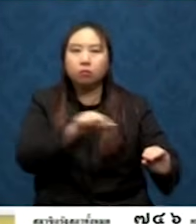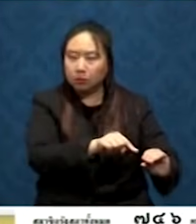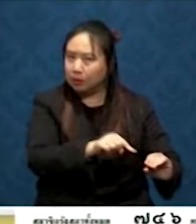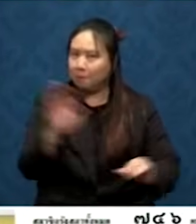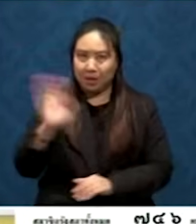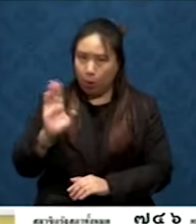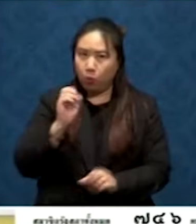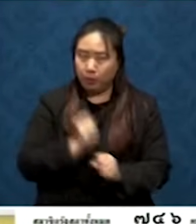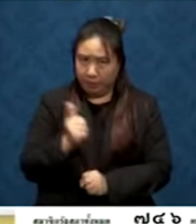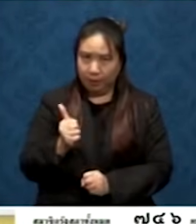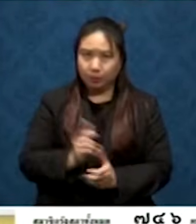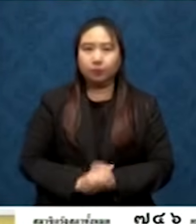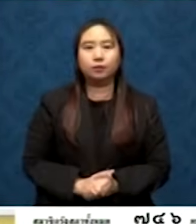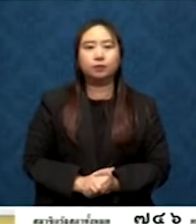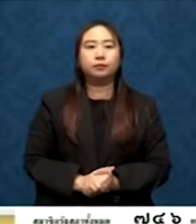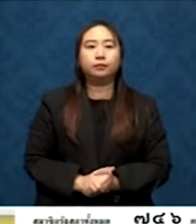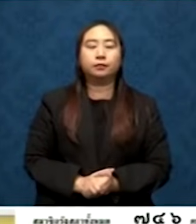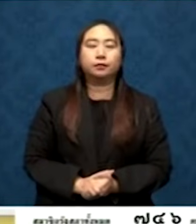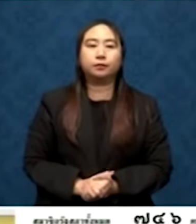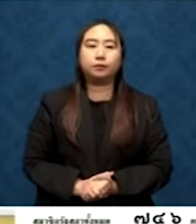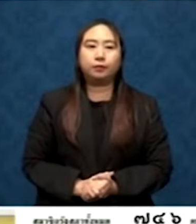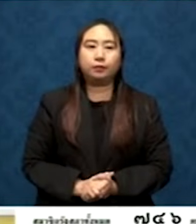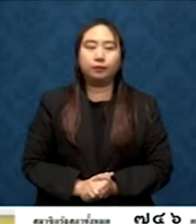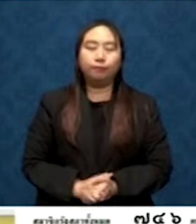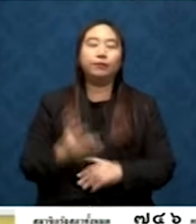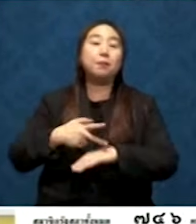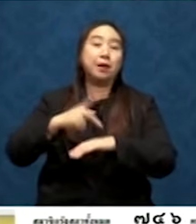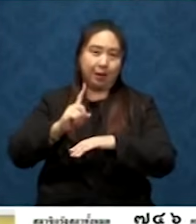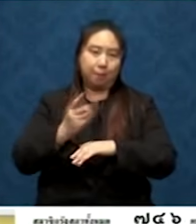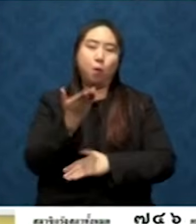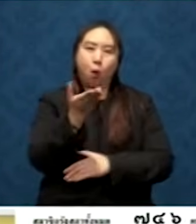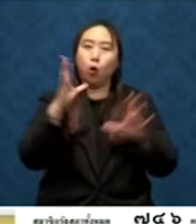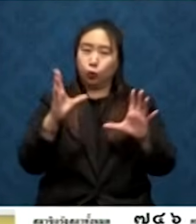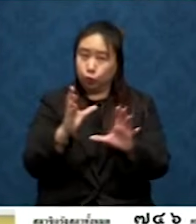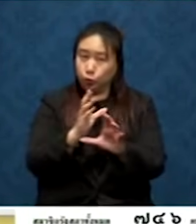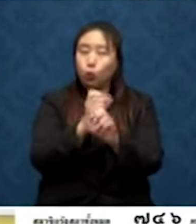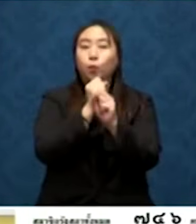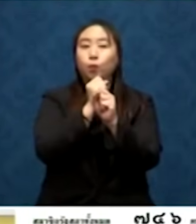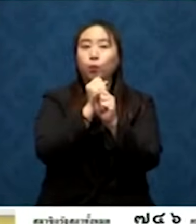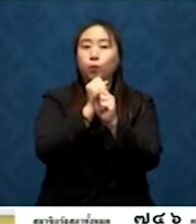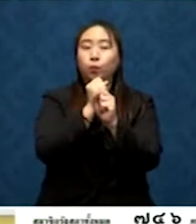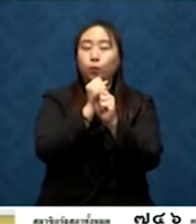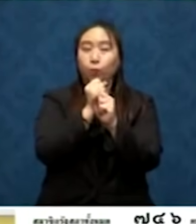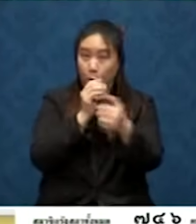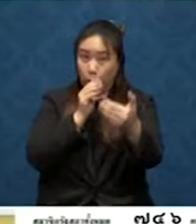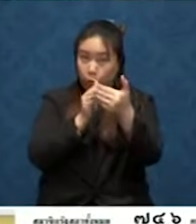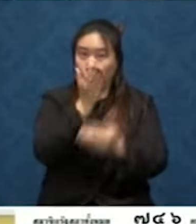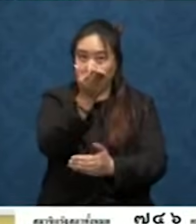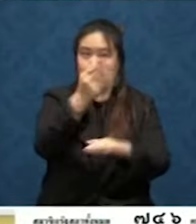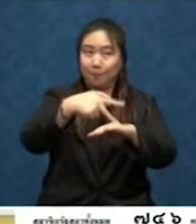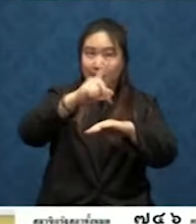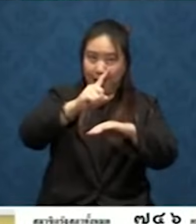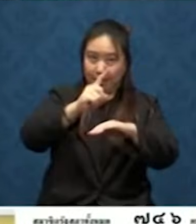ประชาชนในพื้นที่ธรรมดาครับผมขอสรุปทิ้งท้ายโดยการสื่อสารกับท่านประธานผ่านไปยัง